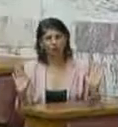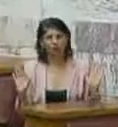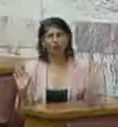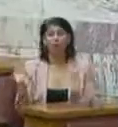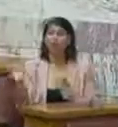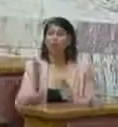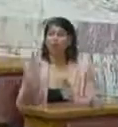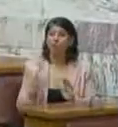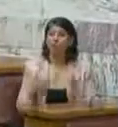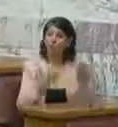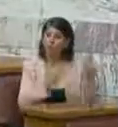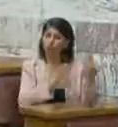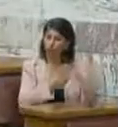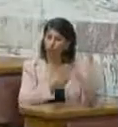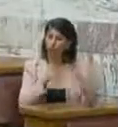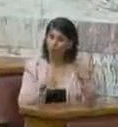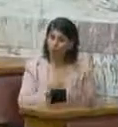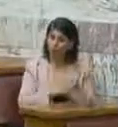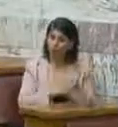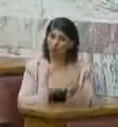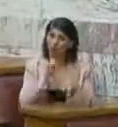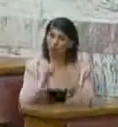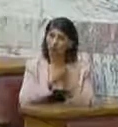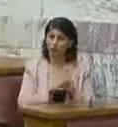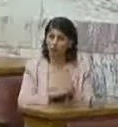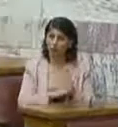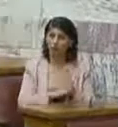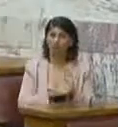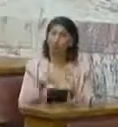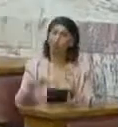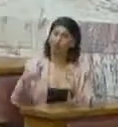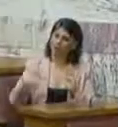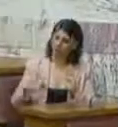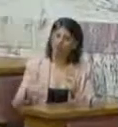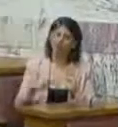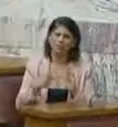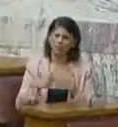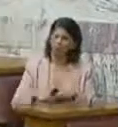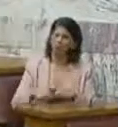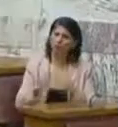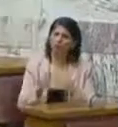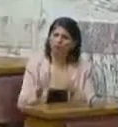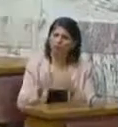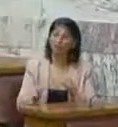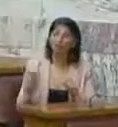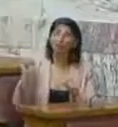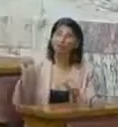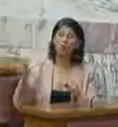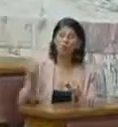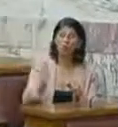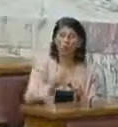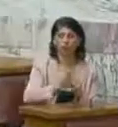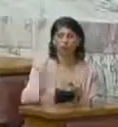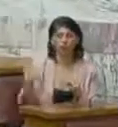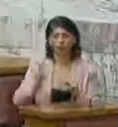έχει αρμοδιότητα εκ του νόμου και εκ του συντάγματος, οι δικαστικοί λειτουργοί την ασκούνε μόνοι τους, χωρίς να